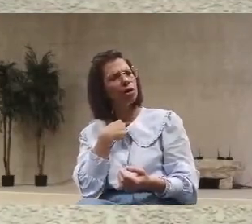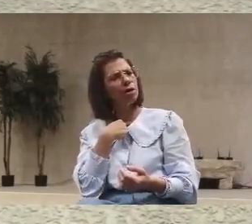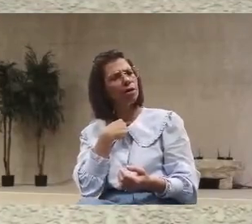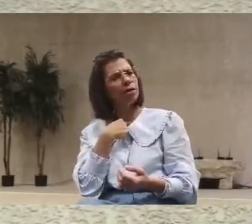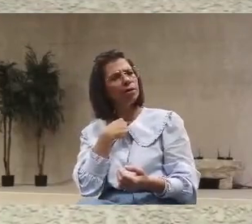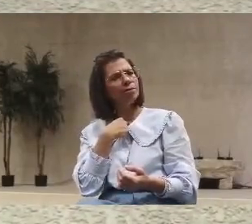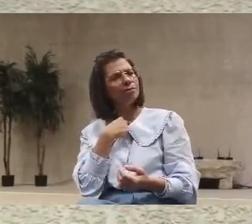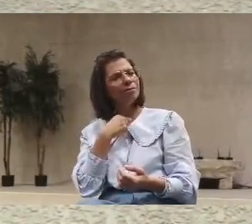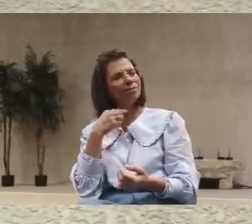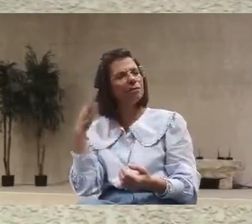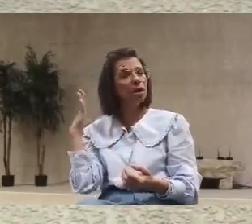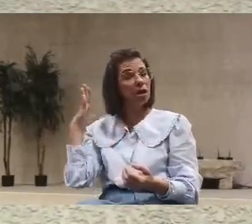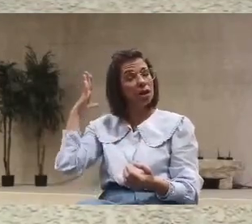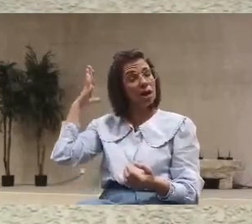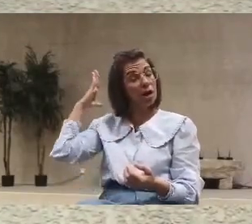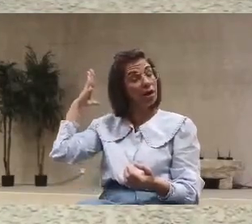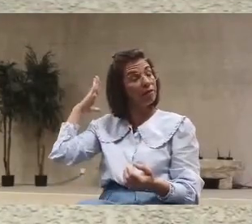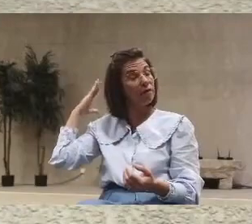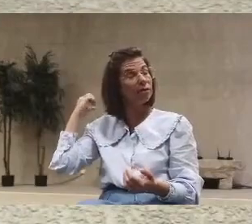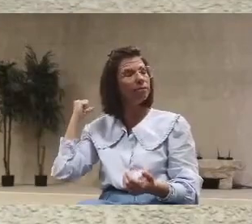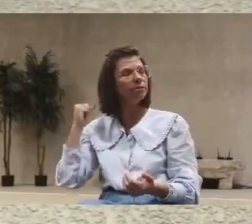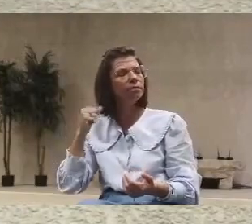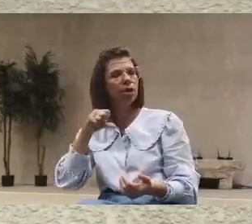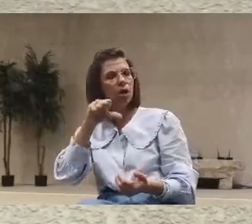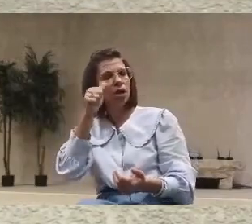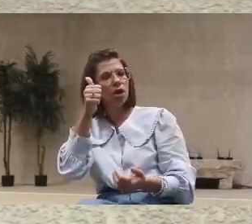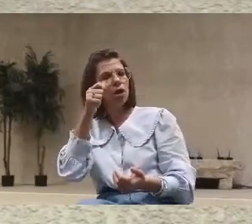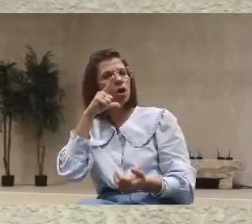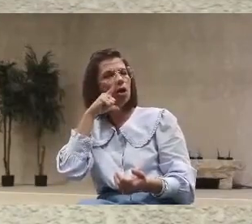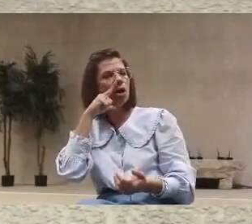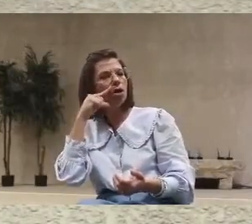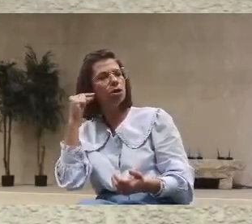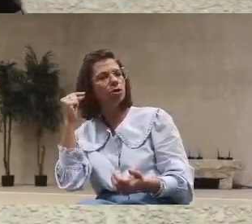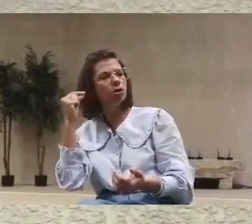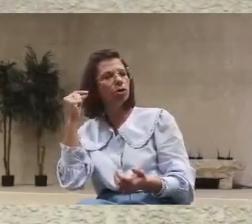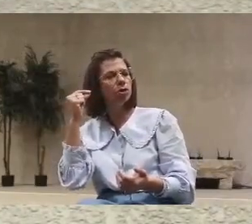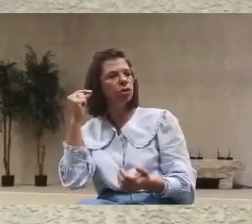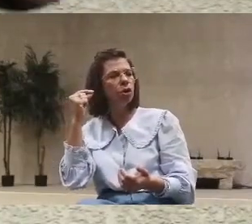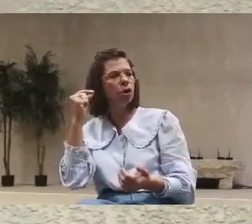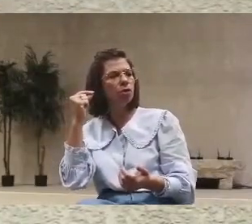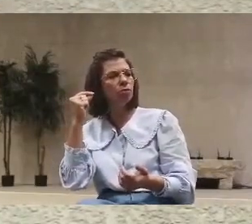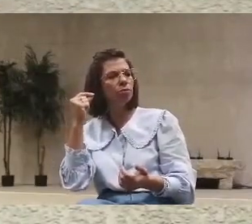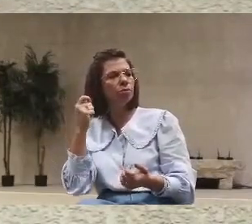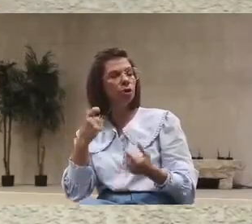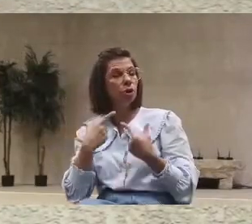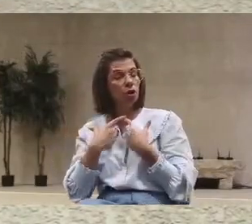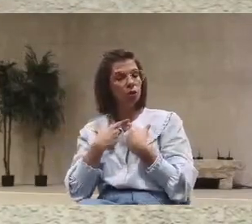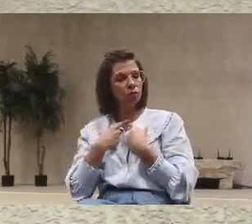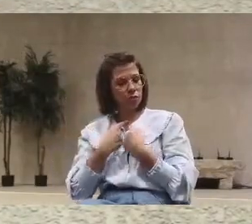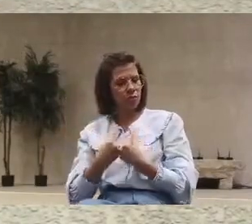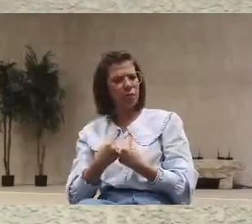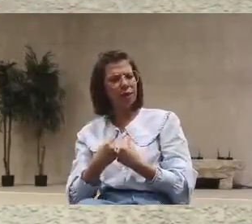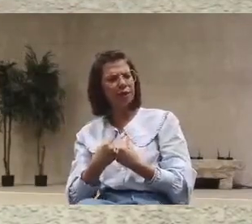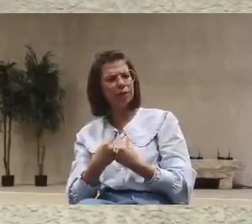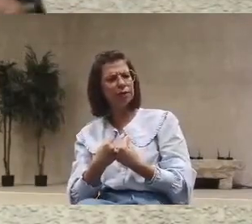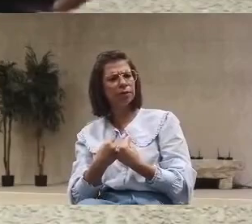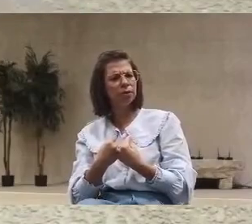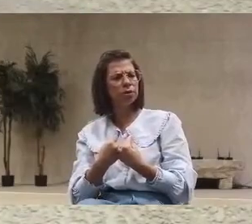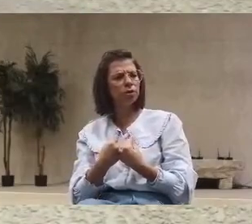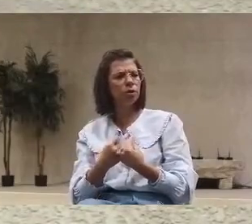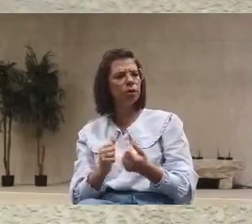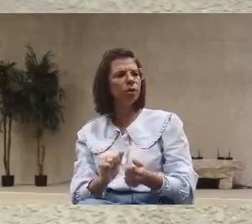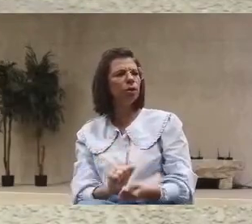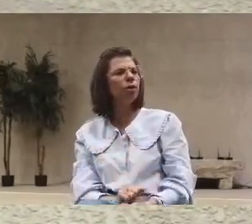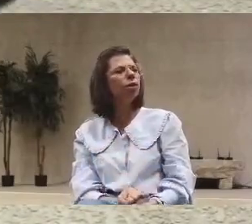j'ai appris c'est le pasteur coréen Yonggi Cho qui qui a eu un impact mondial et quoi que l'on dise